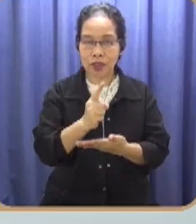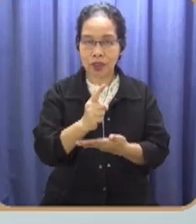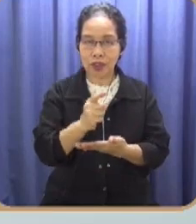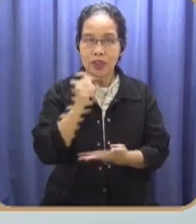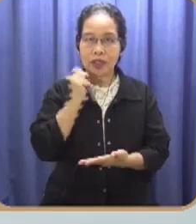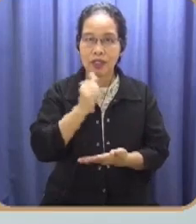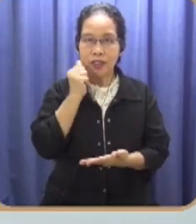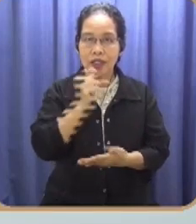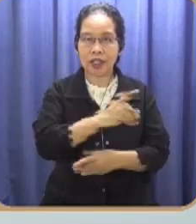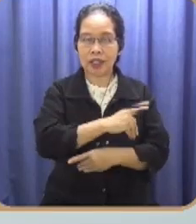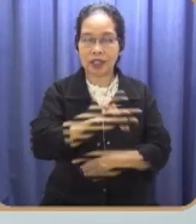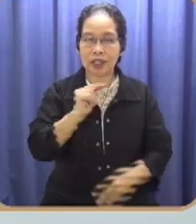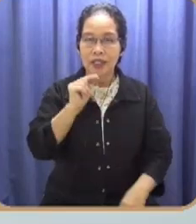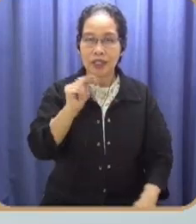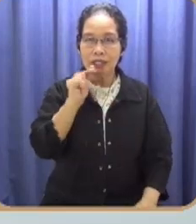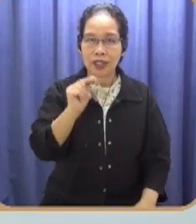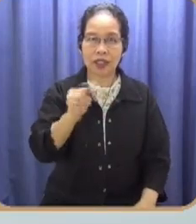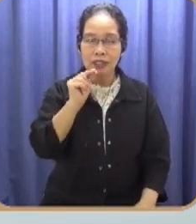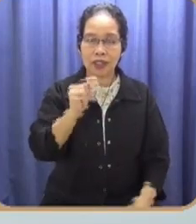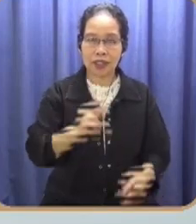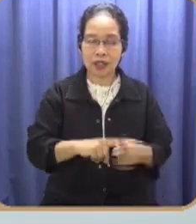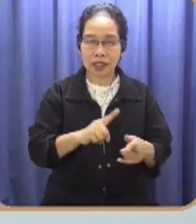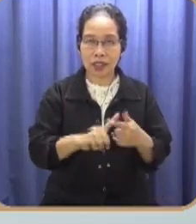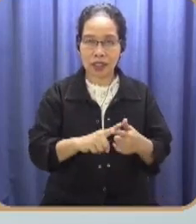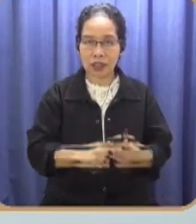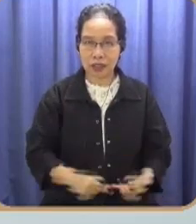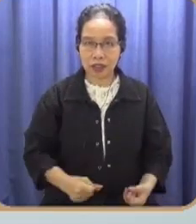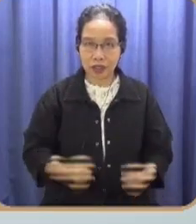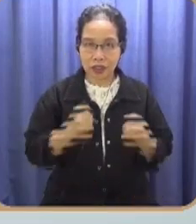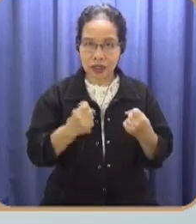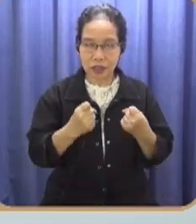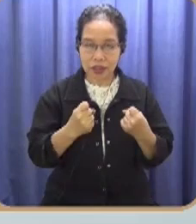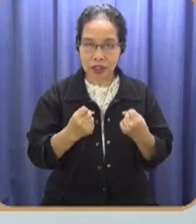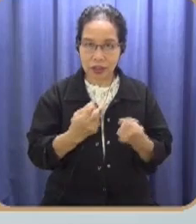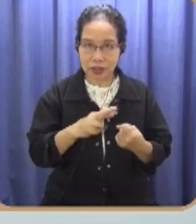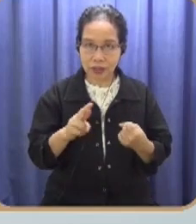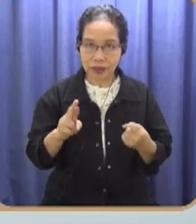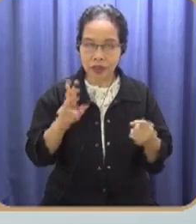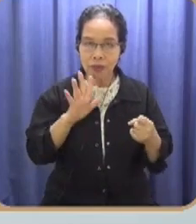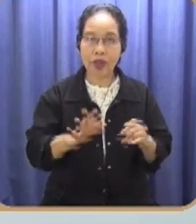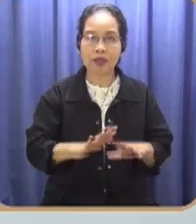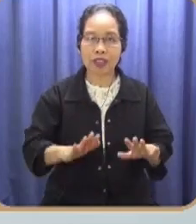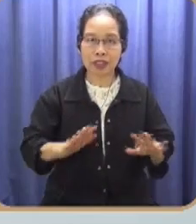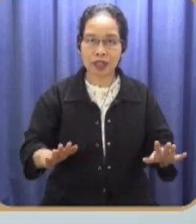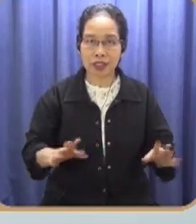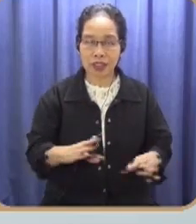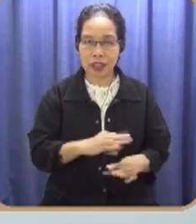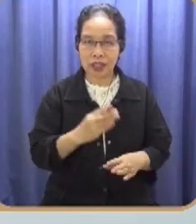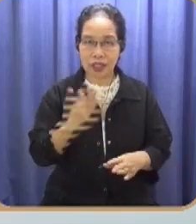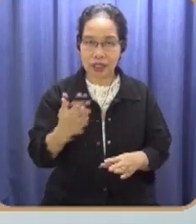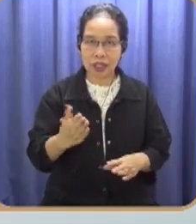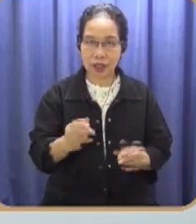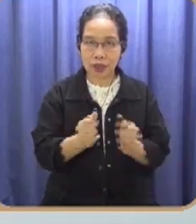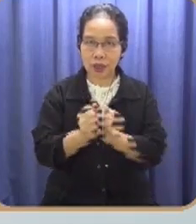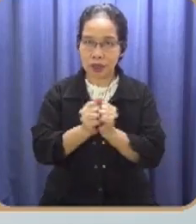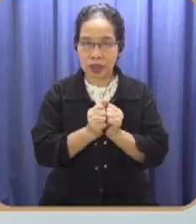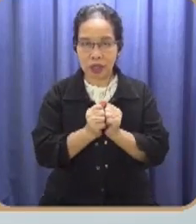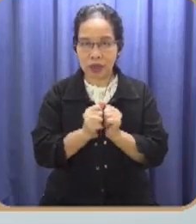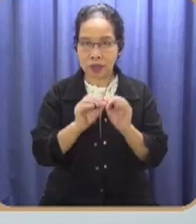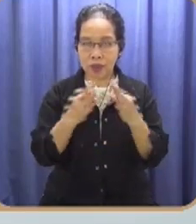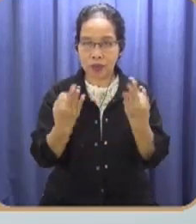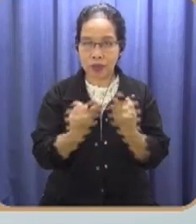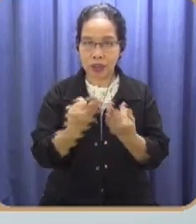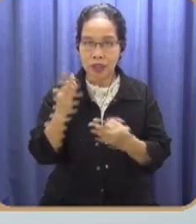na pangangailangan na itinataguyod nila yung kanila pong limang anak. Naroon naman at kasama ng pamilya Palma si